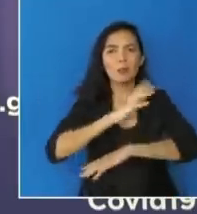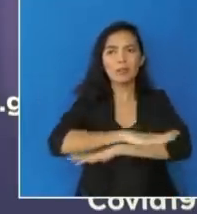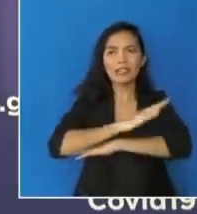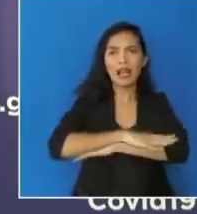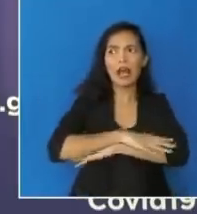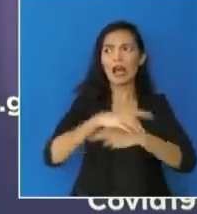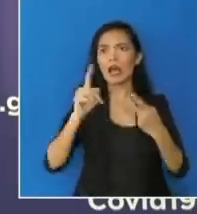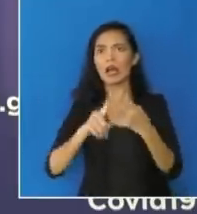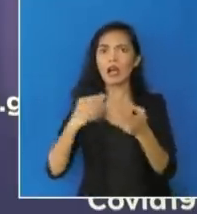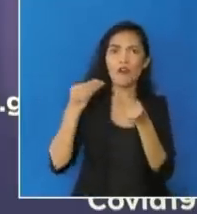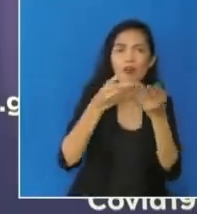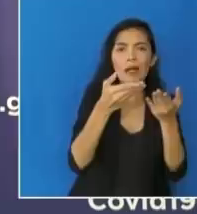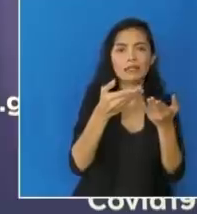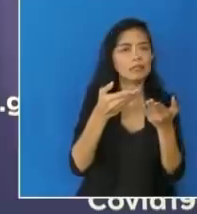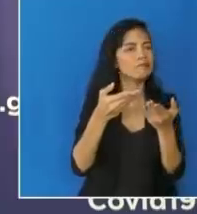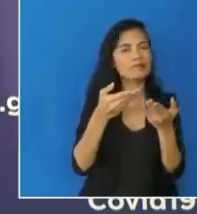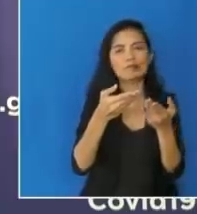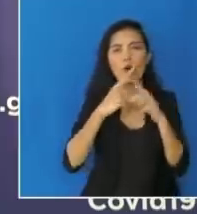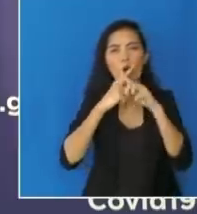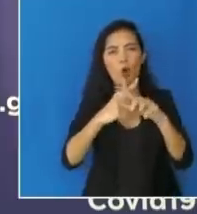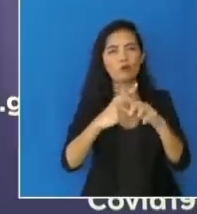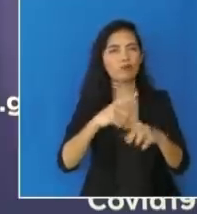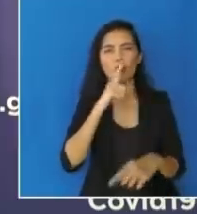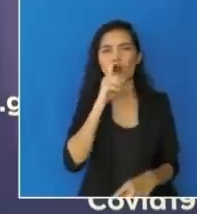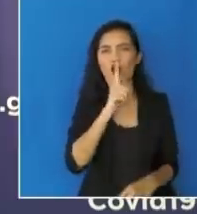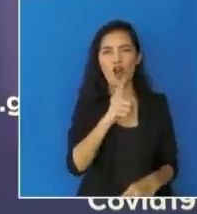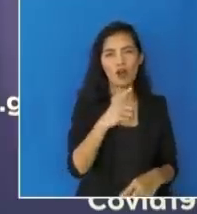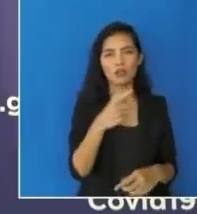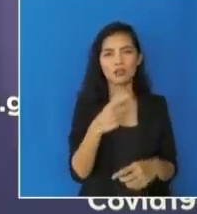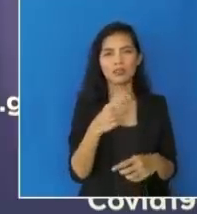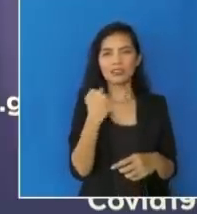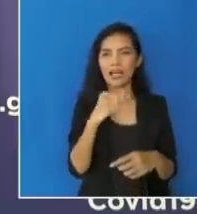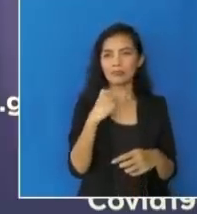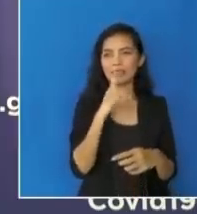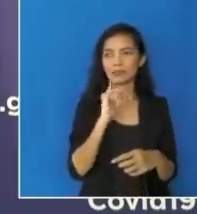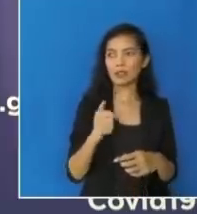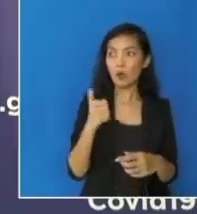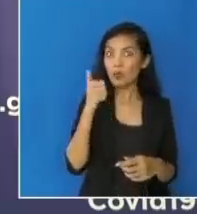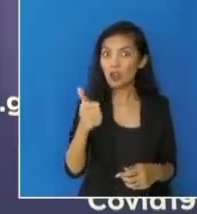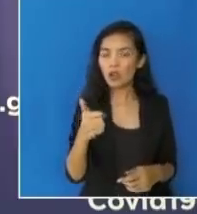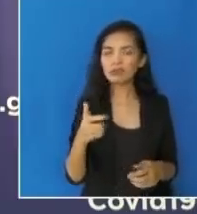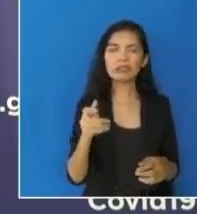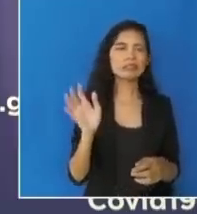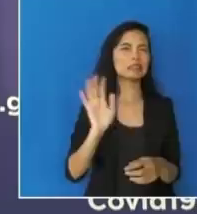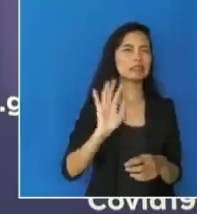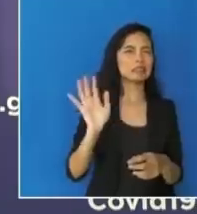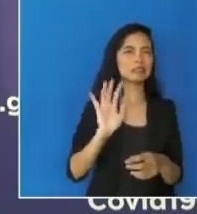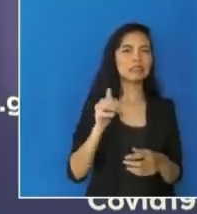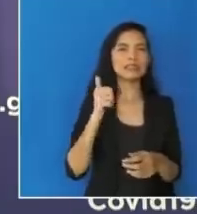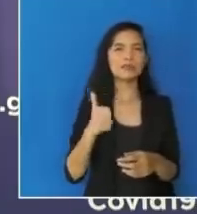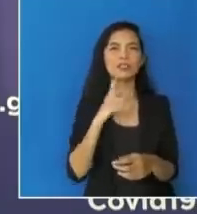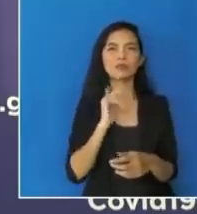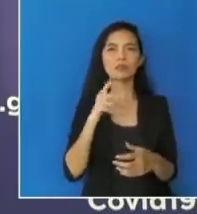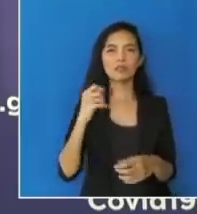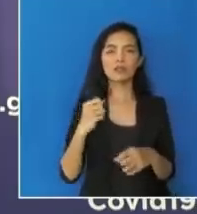dan informasi yang tidak benar, yang tidak bisa dipertanggungjawabkan, dan hanya